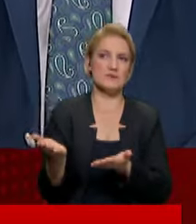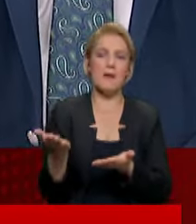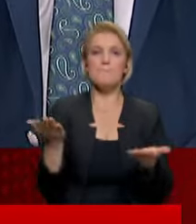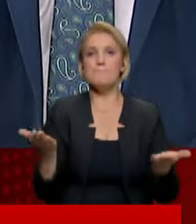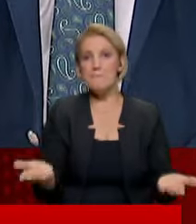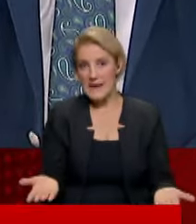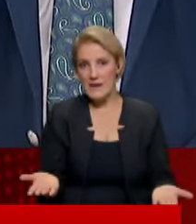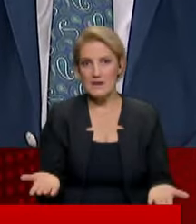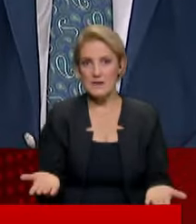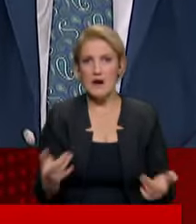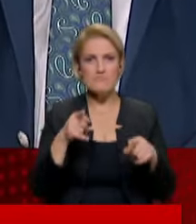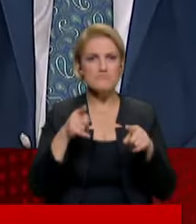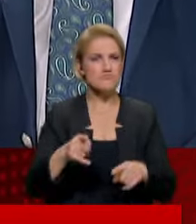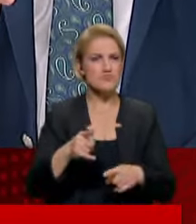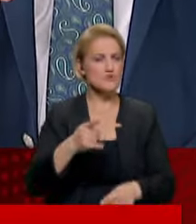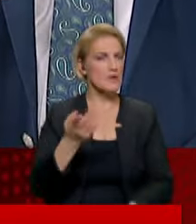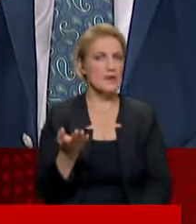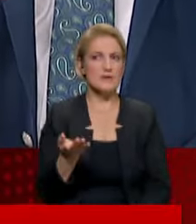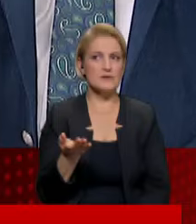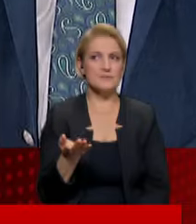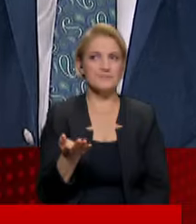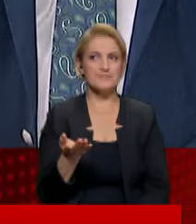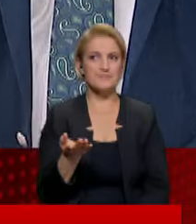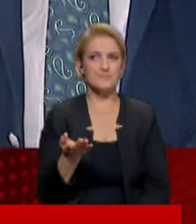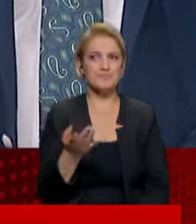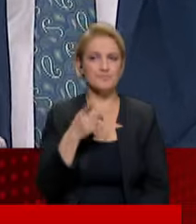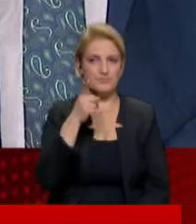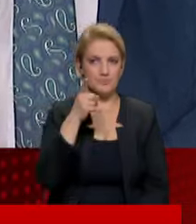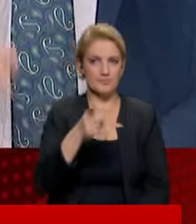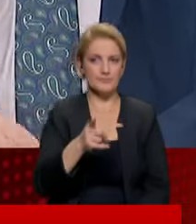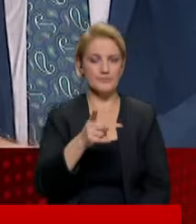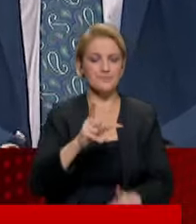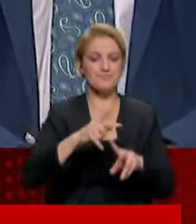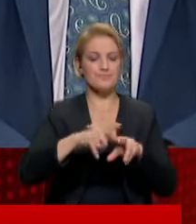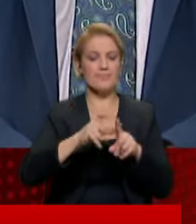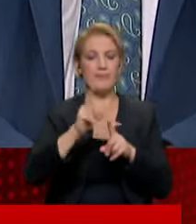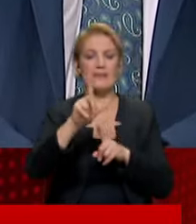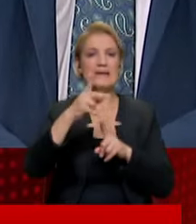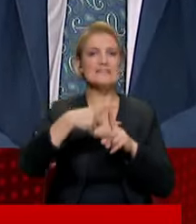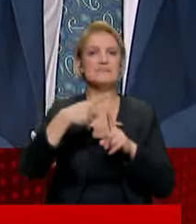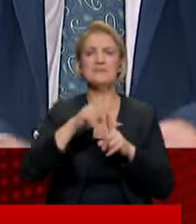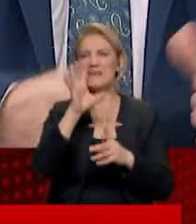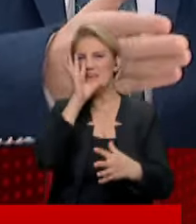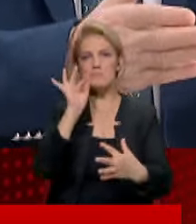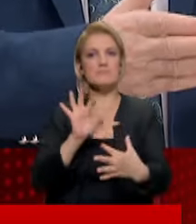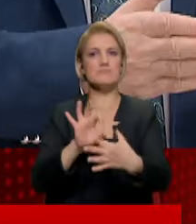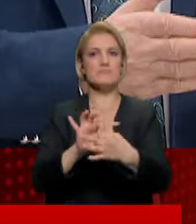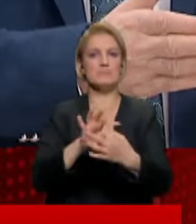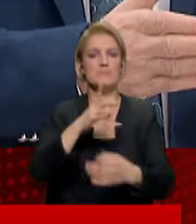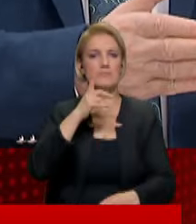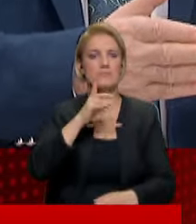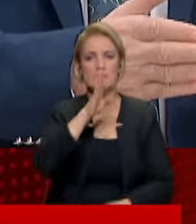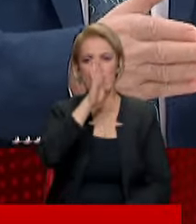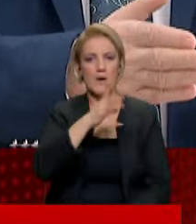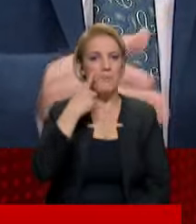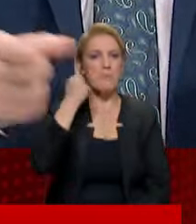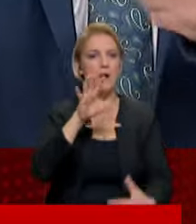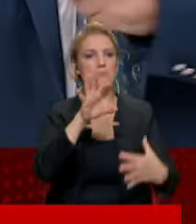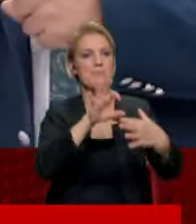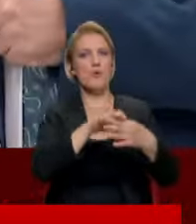Peki buradaki skandal şu bu adli tip Kurumu kime bağlı Adalet Bakanlığı'na